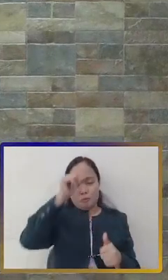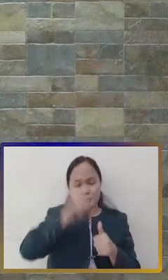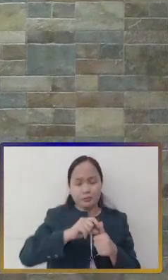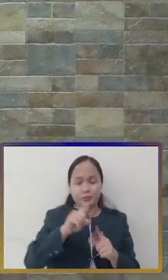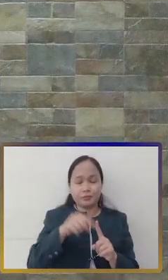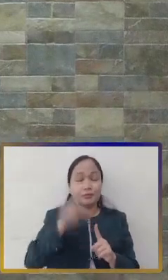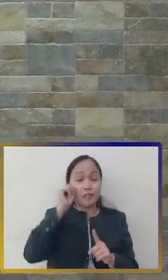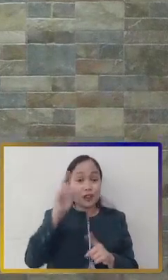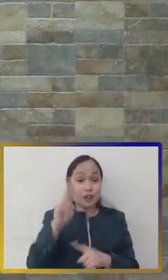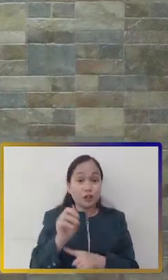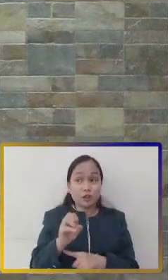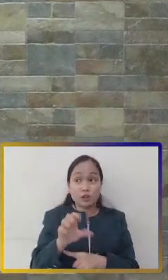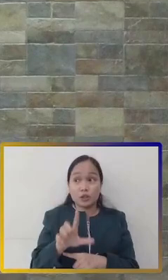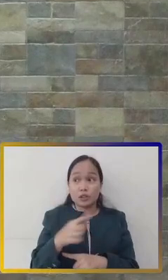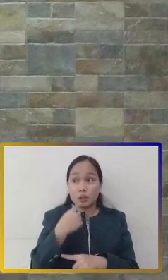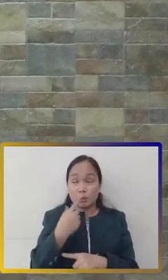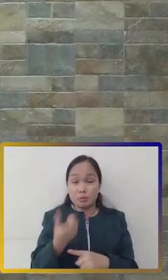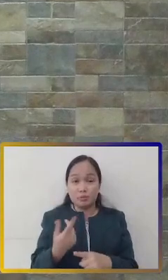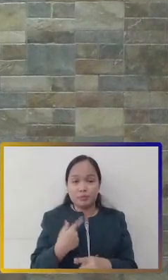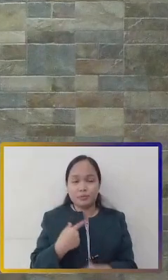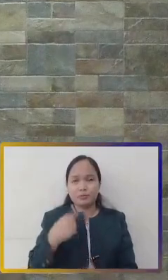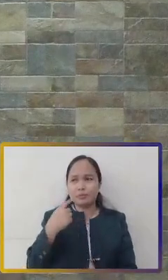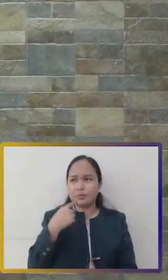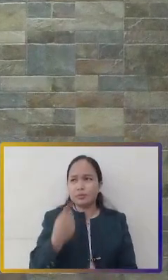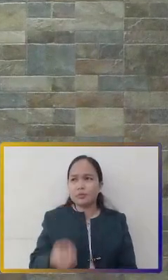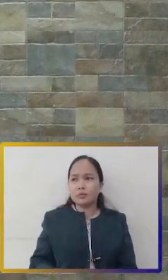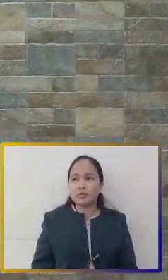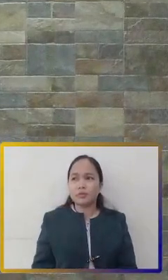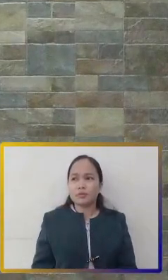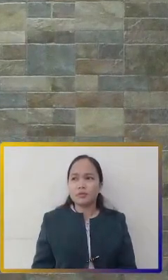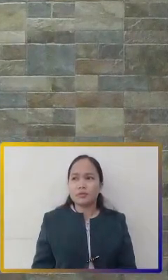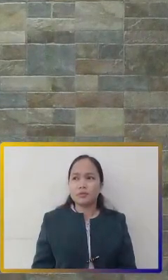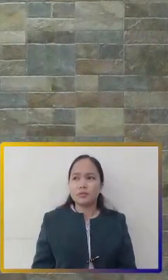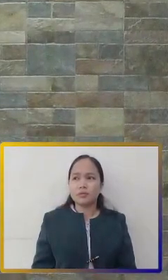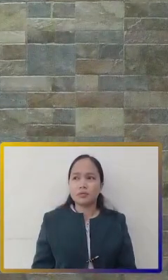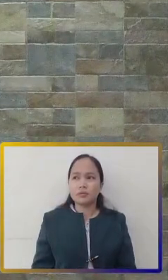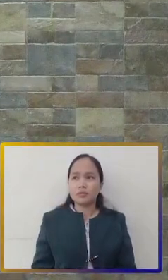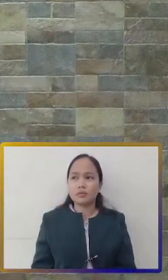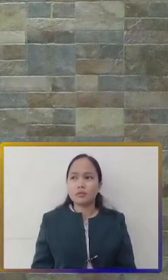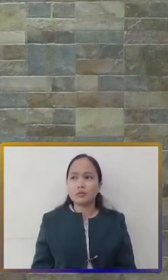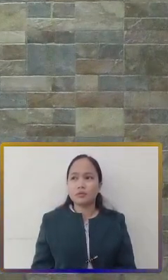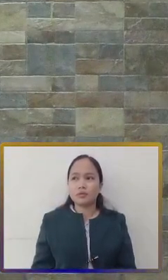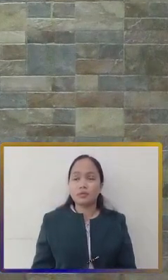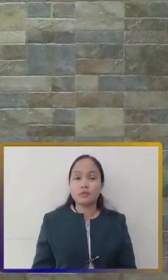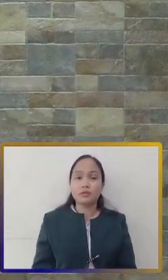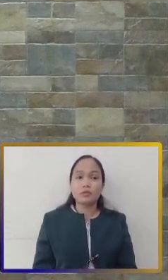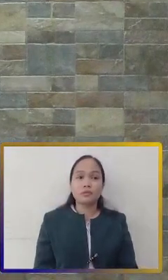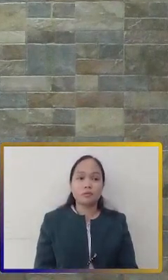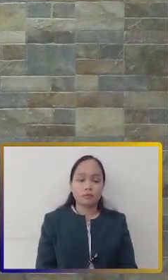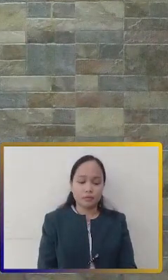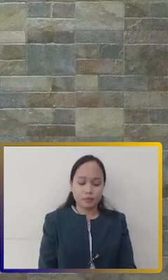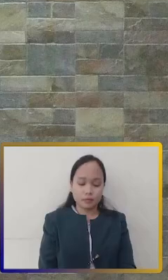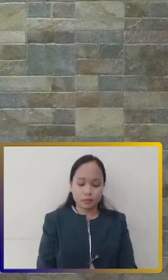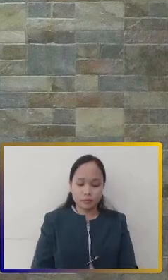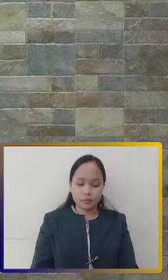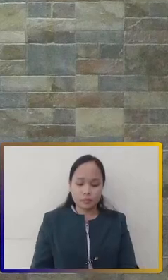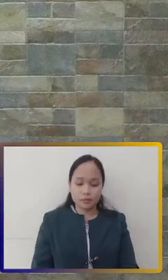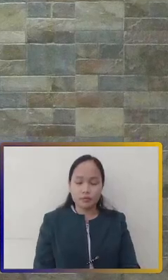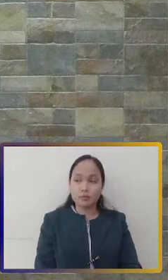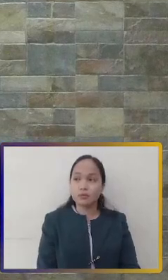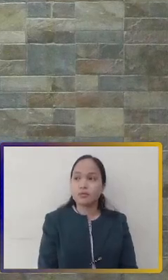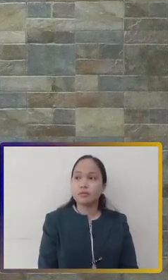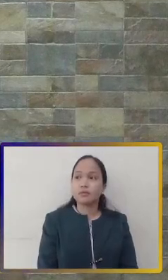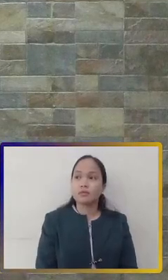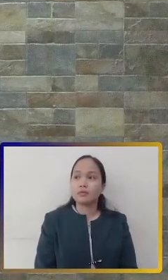sagot niya sa akin. May binanggit ka sa akin, Sir Noel, ang sagot. Regarding sa mga nag-a-apply, of course, maling man sa mga na-educate